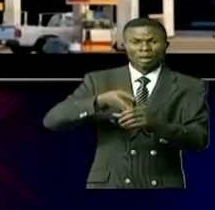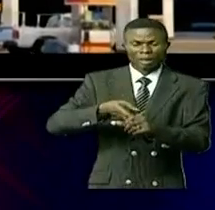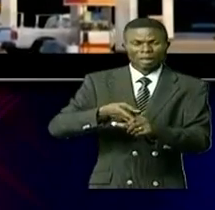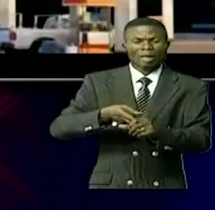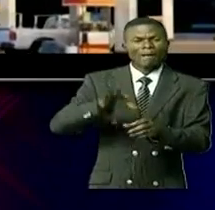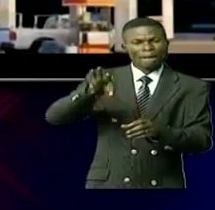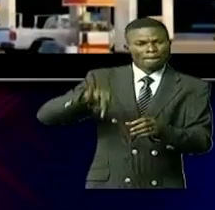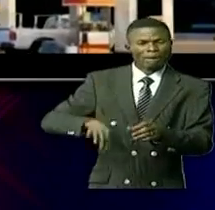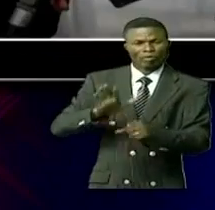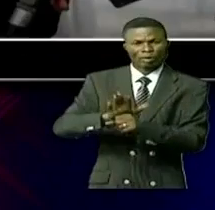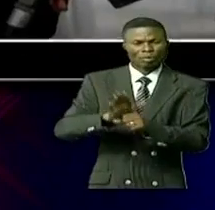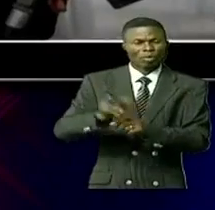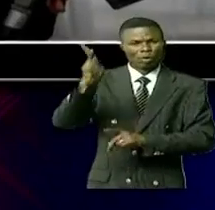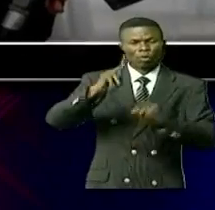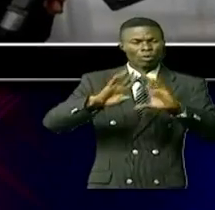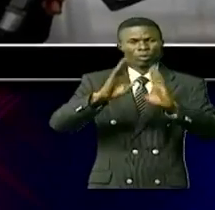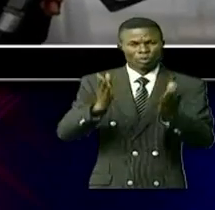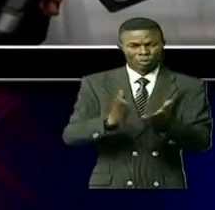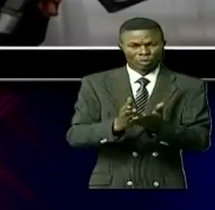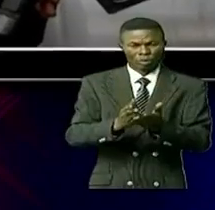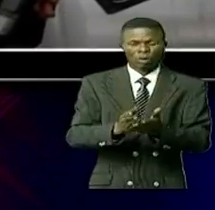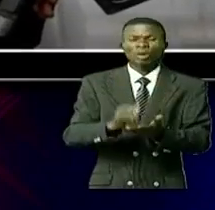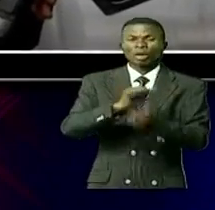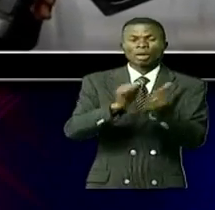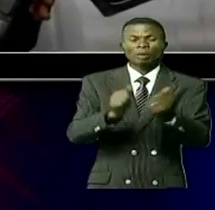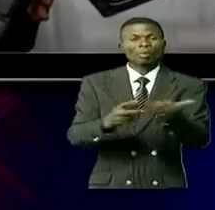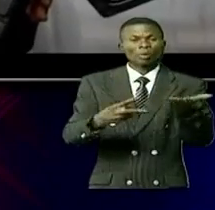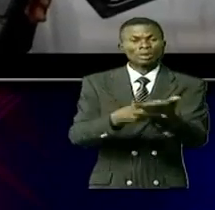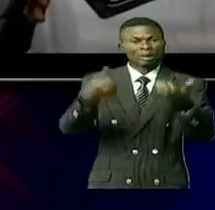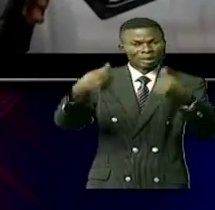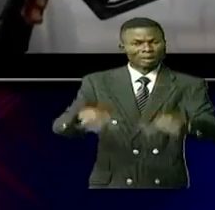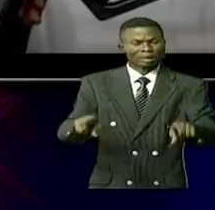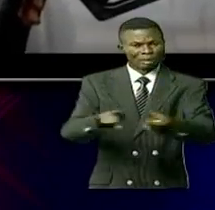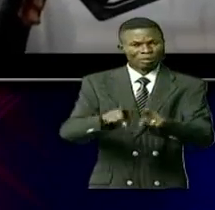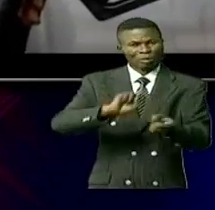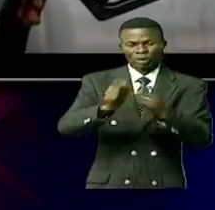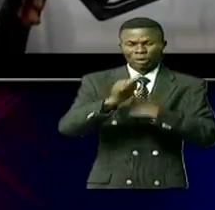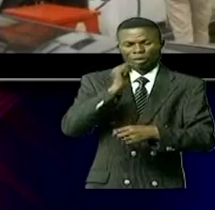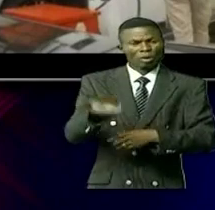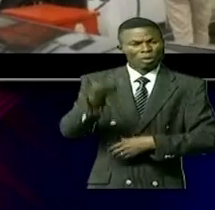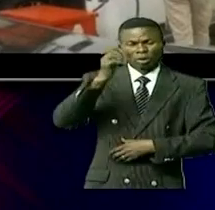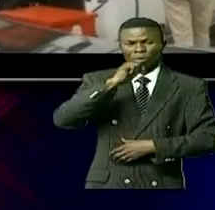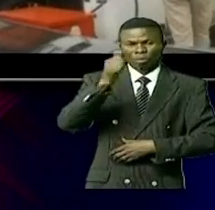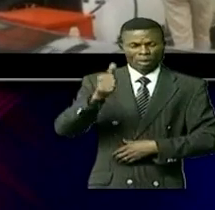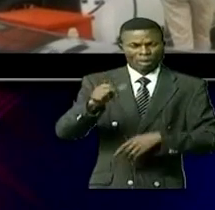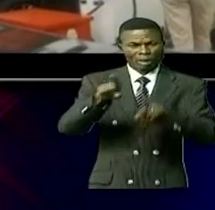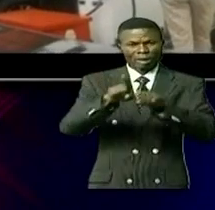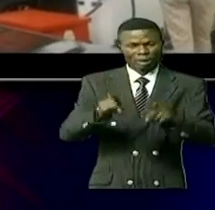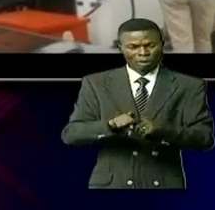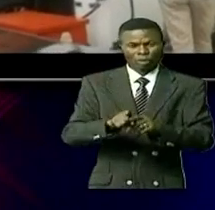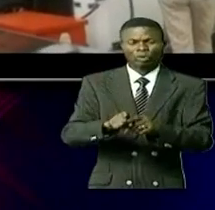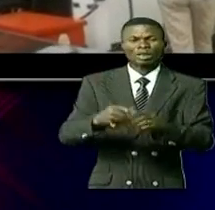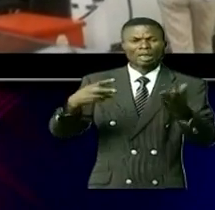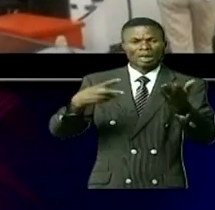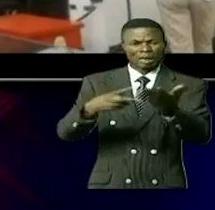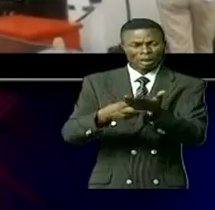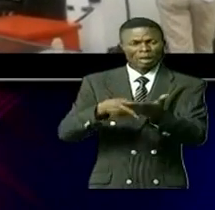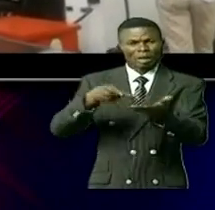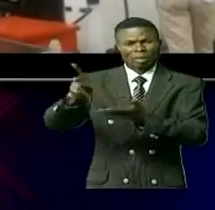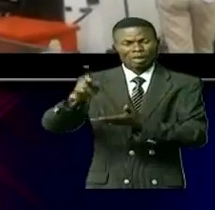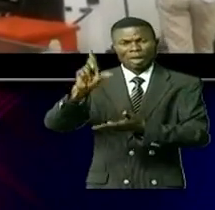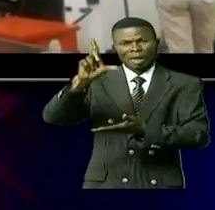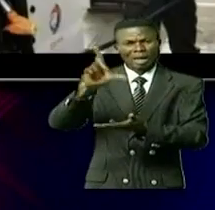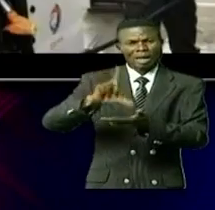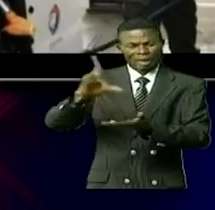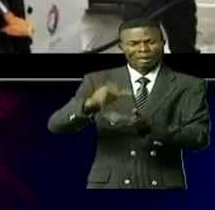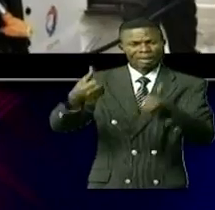pouvoir d'achat préservé et coût des transports maintenus, les populations quinoises saluent cette façon de faire du gouvernement de la République